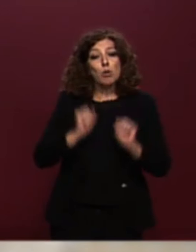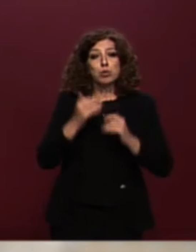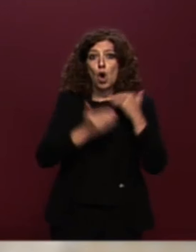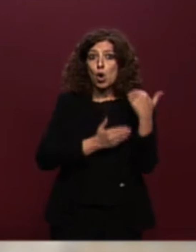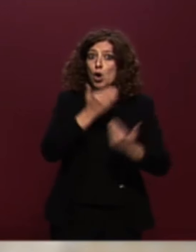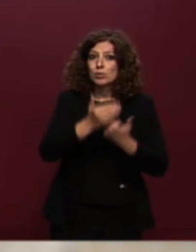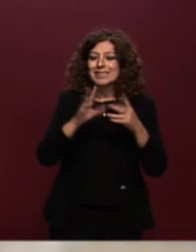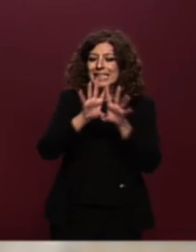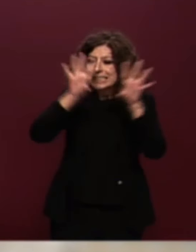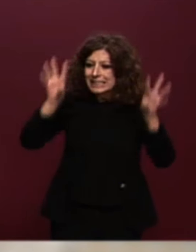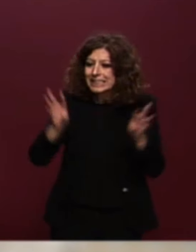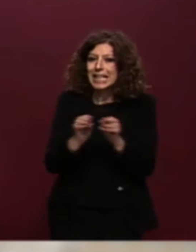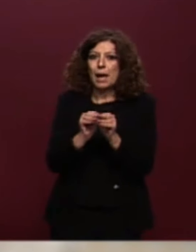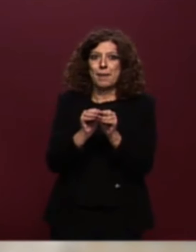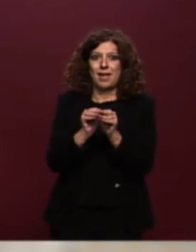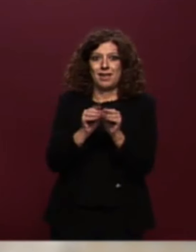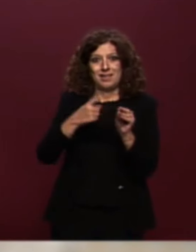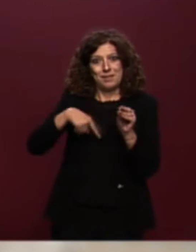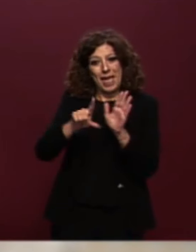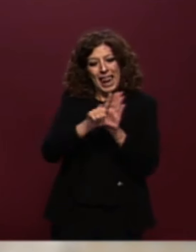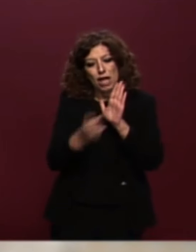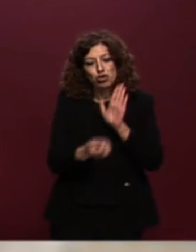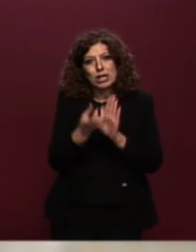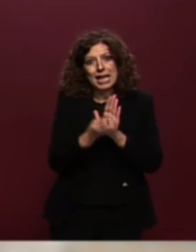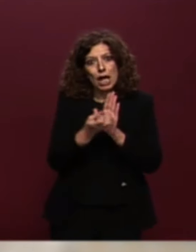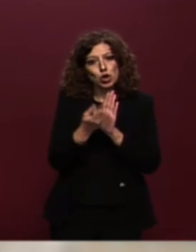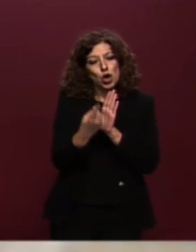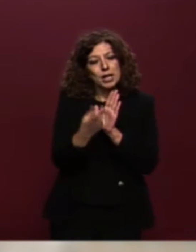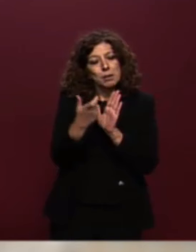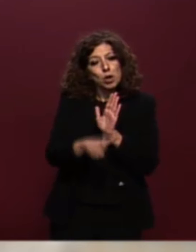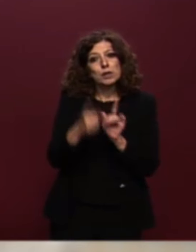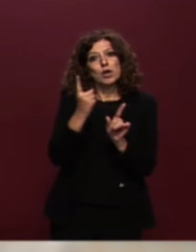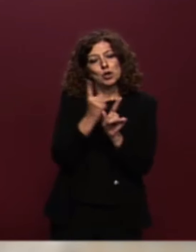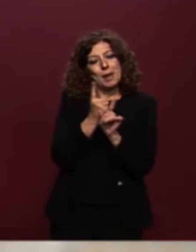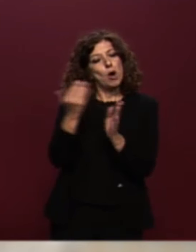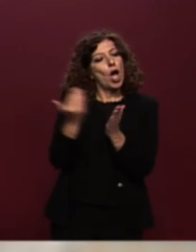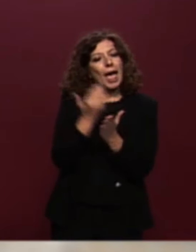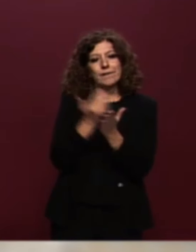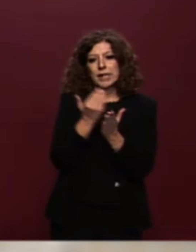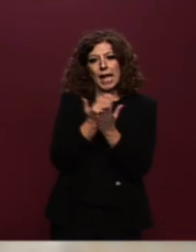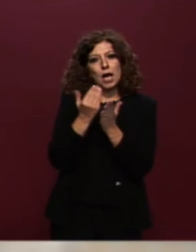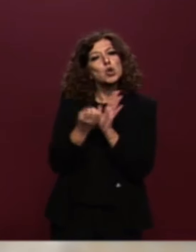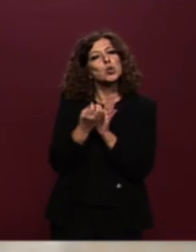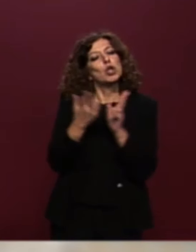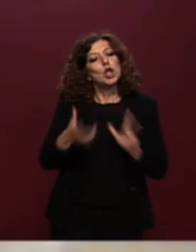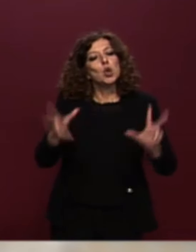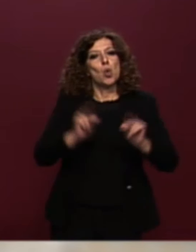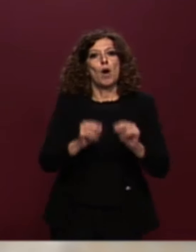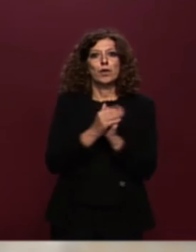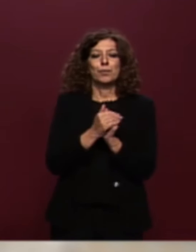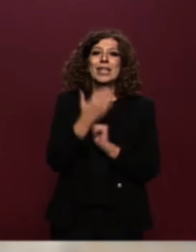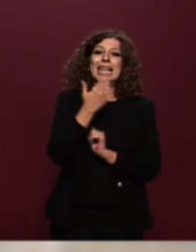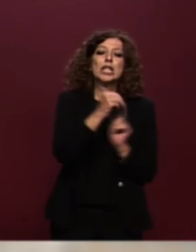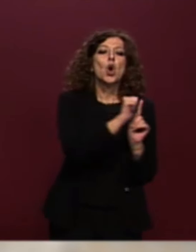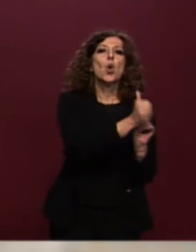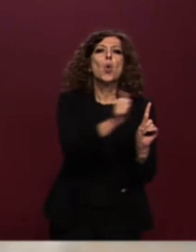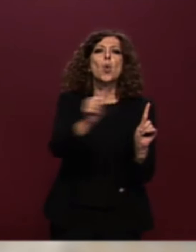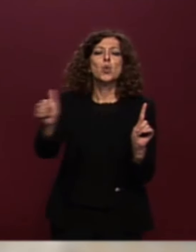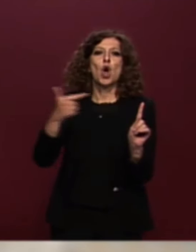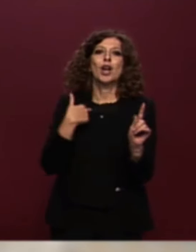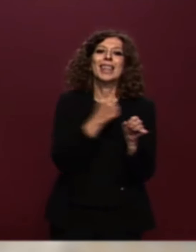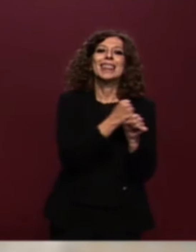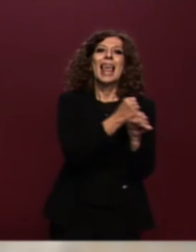come legislatori per evitare che ciò che è successo si ripeta. Voglio ringraziare uno ad uno le delegazioni dei